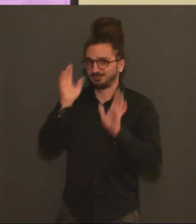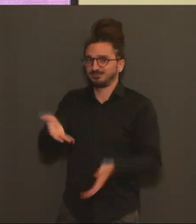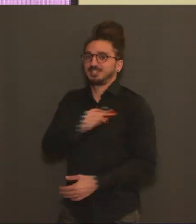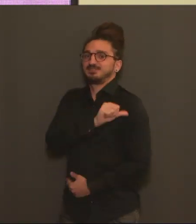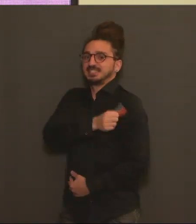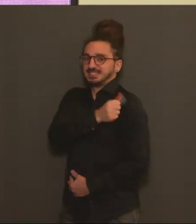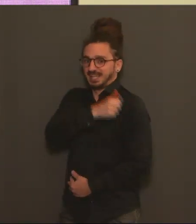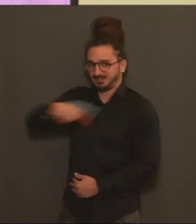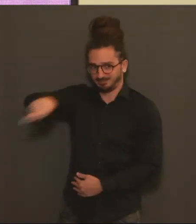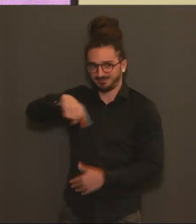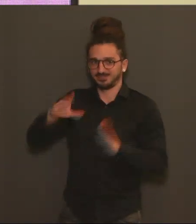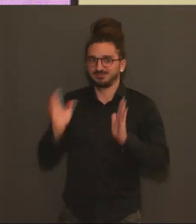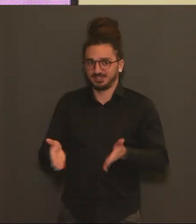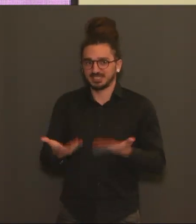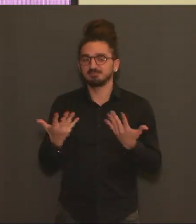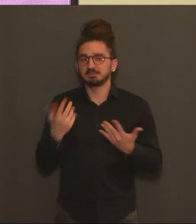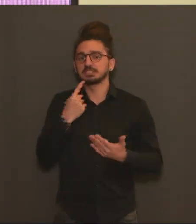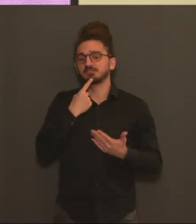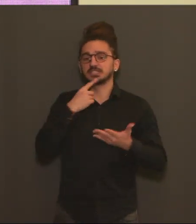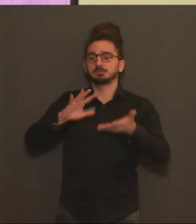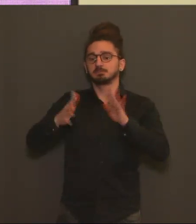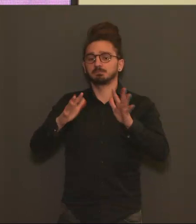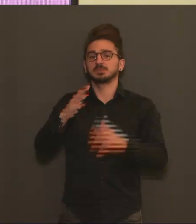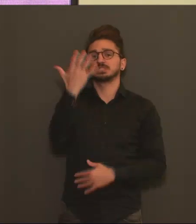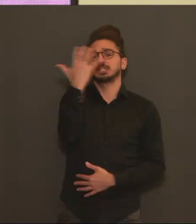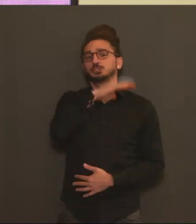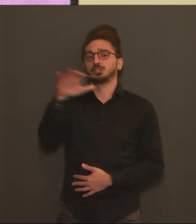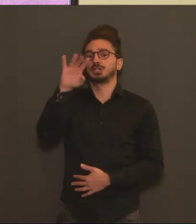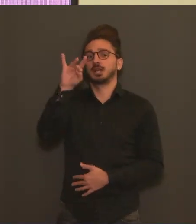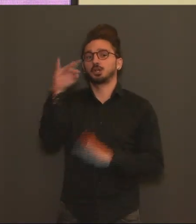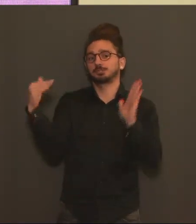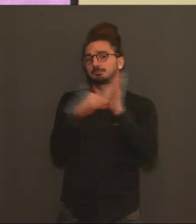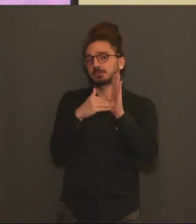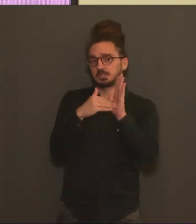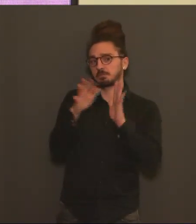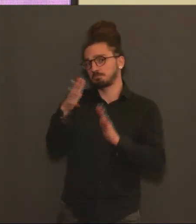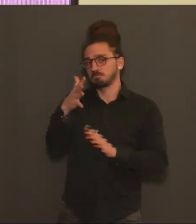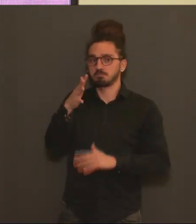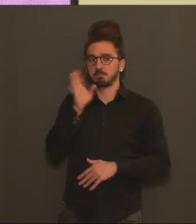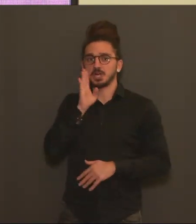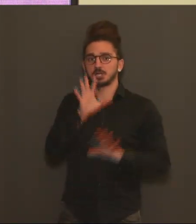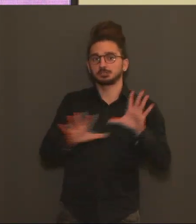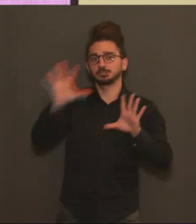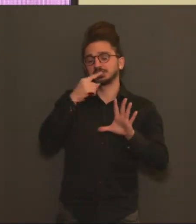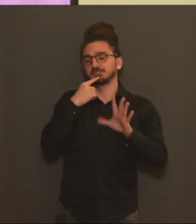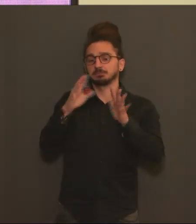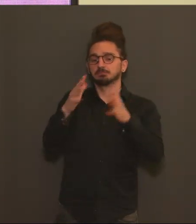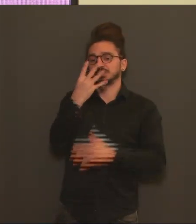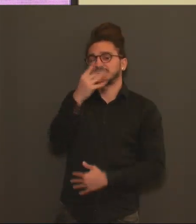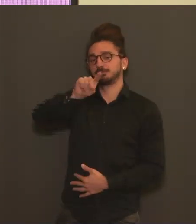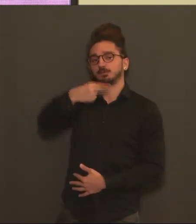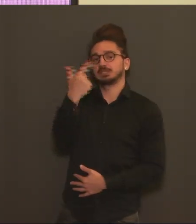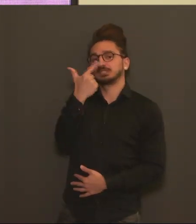peu plus de 540 000 Belges, soit un petit 5%, en l'occurrence 4,7% de la